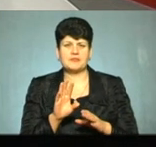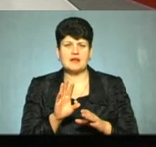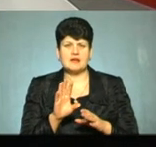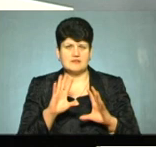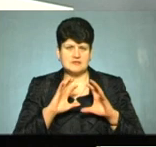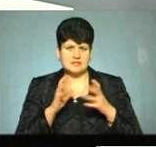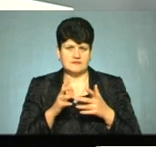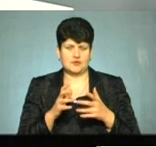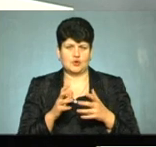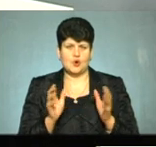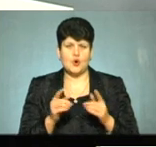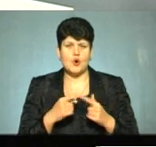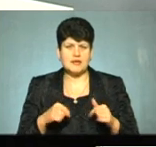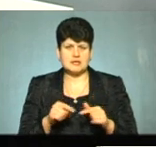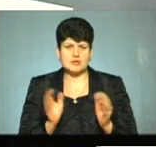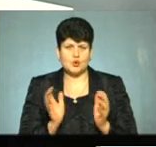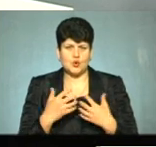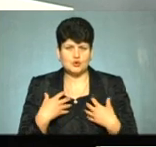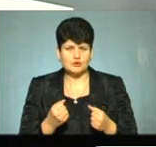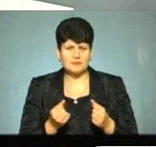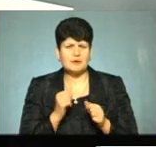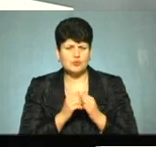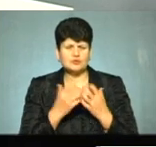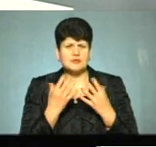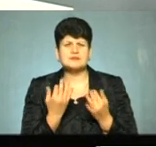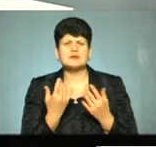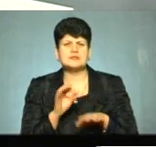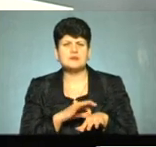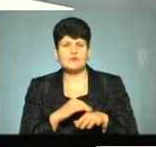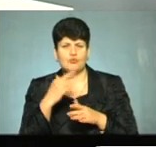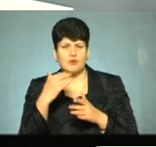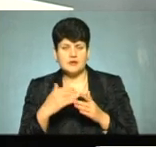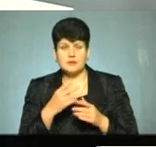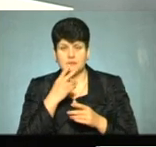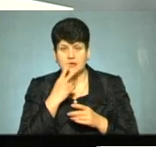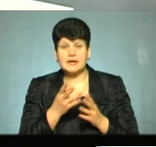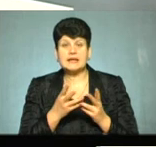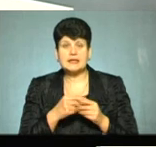висвітлюють дешборд і кожного дня моніторять ситуацію про кількість захворівших і, на жаль,